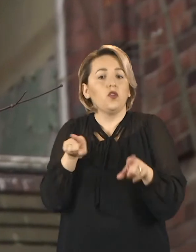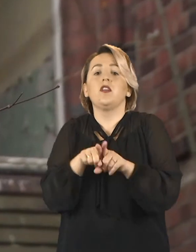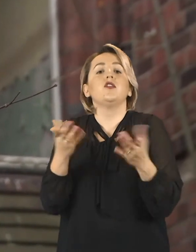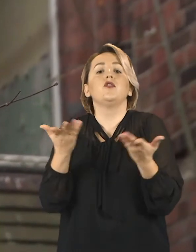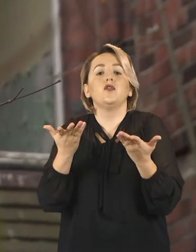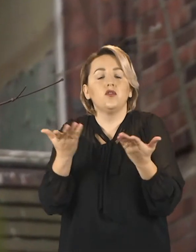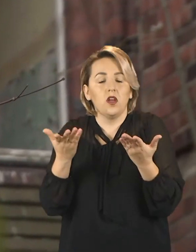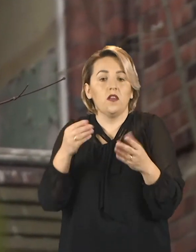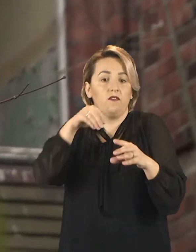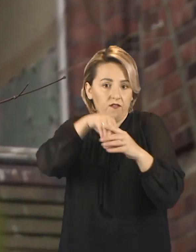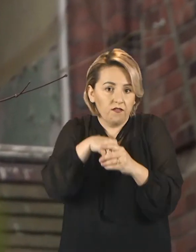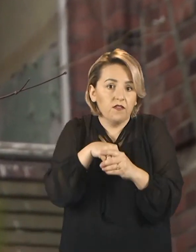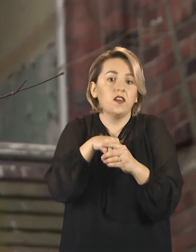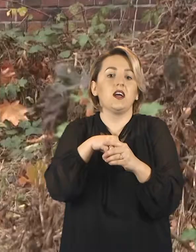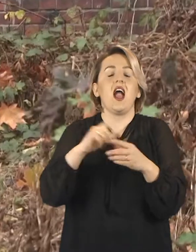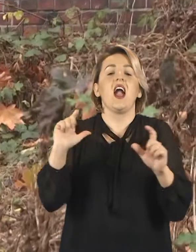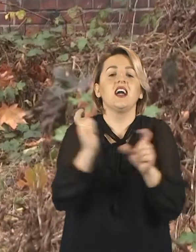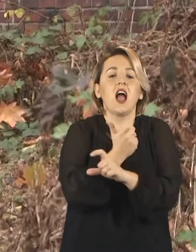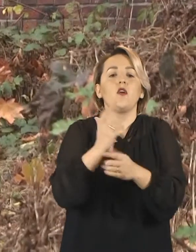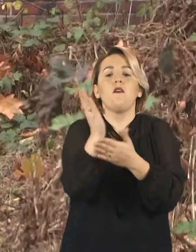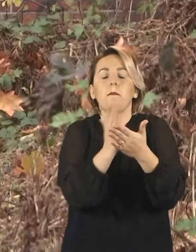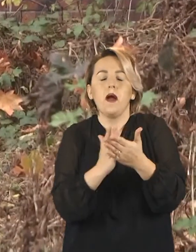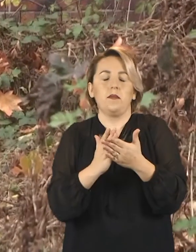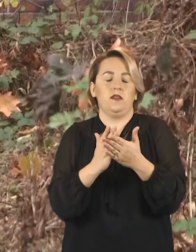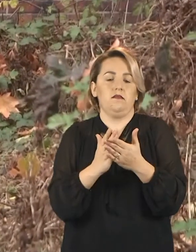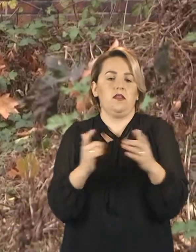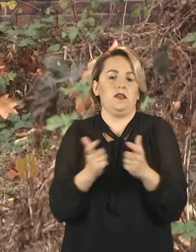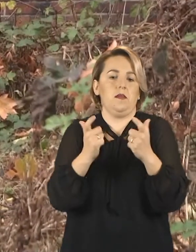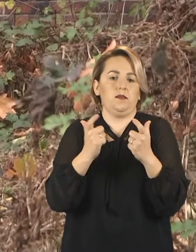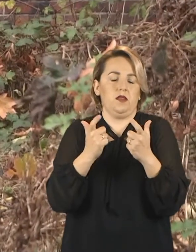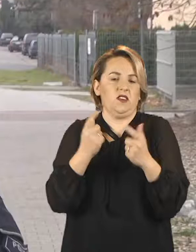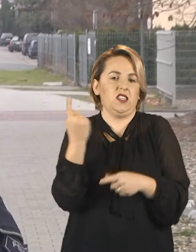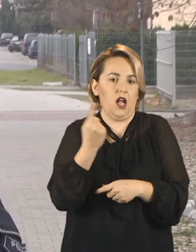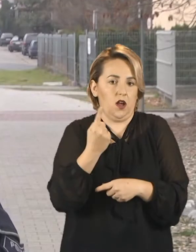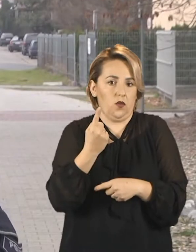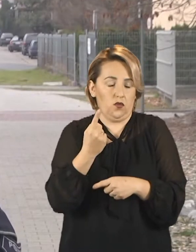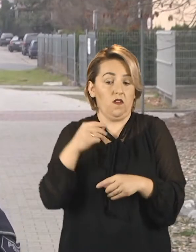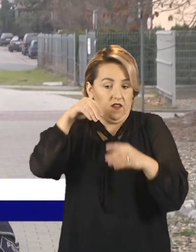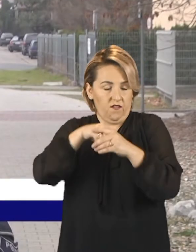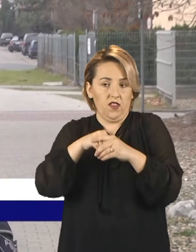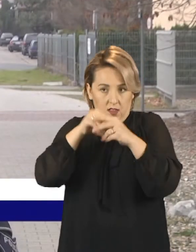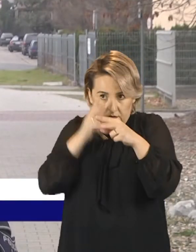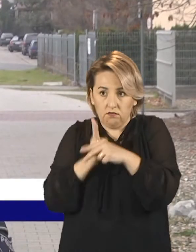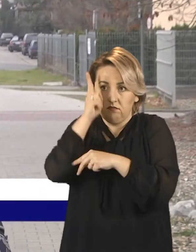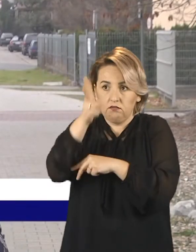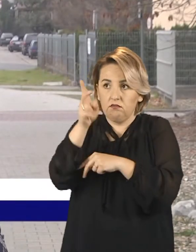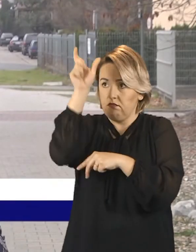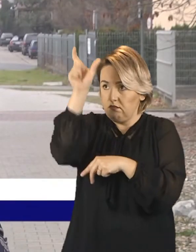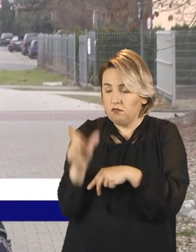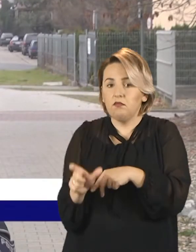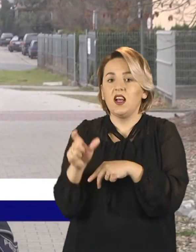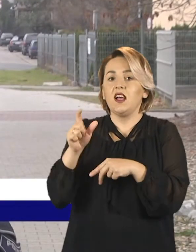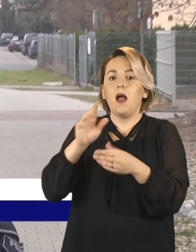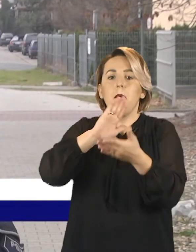pomocy można także przekazywać jej za pośrednictwem Krajowej mapy zagrożeń bezpieczeństwa to w zakładce bezdomność również